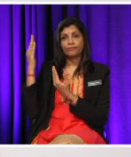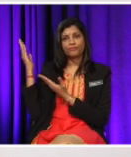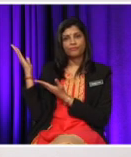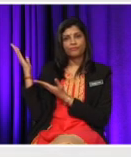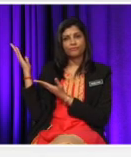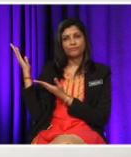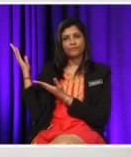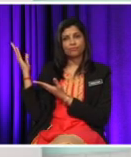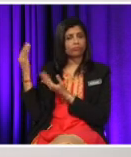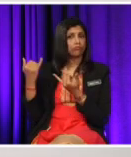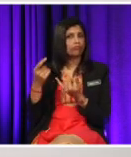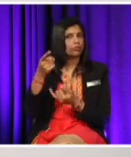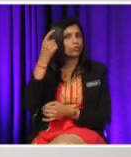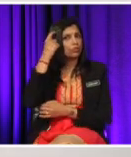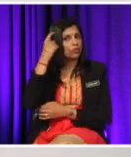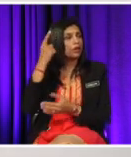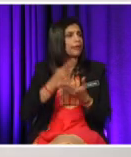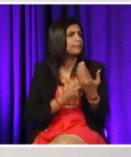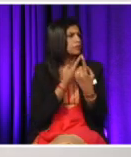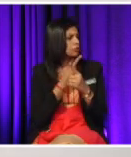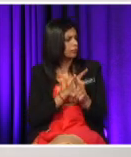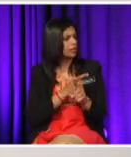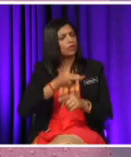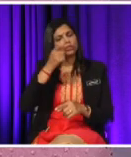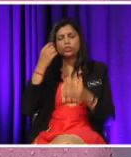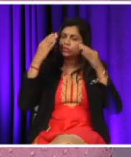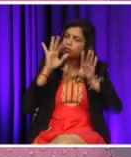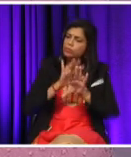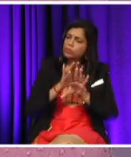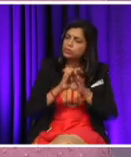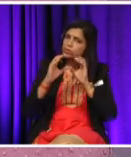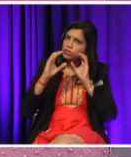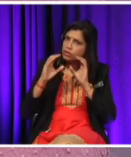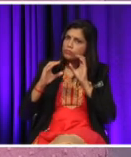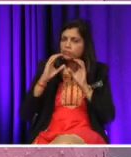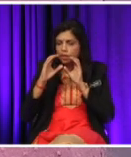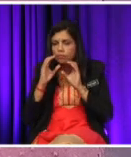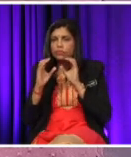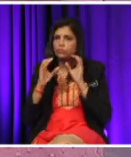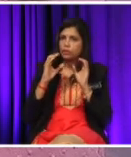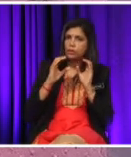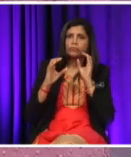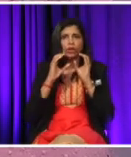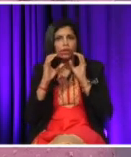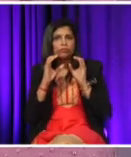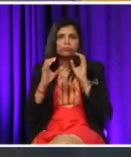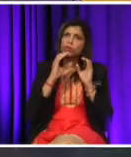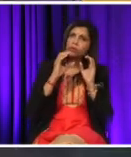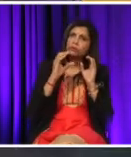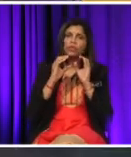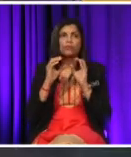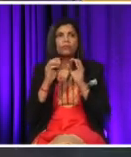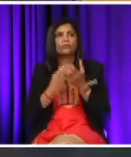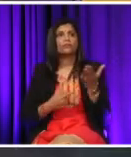murid-murid mmm apa yang tadi ah kalau kalau di invisi cakep ulang-ulang tadi